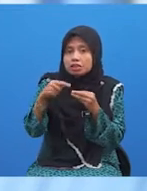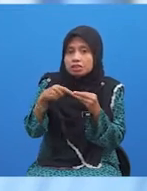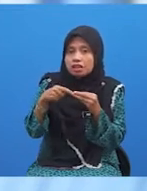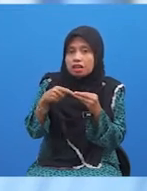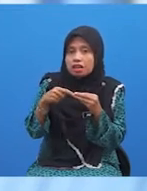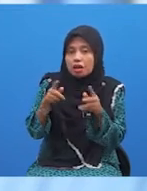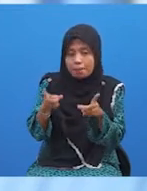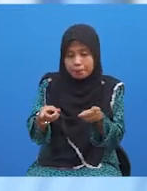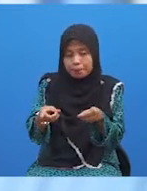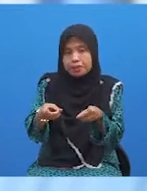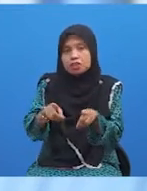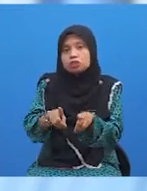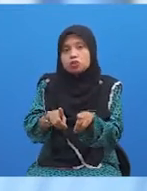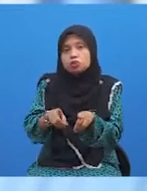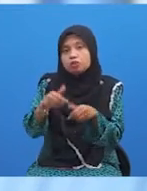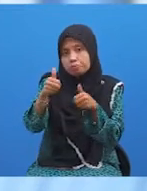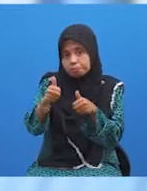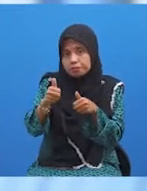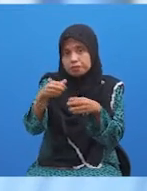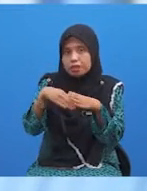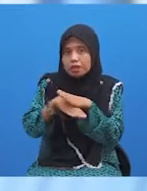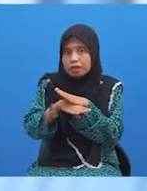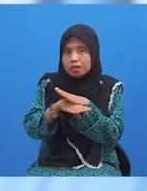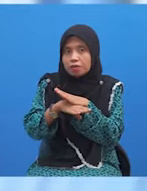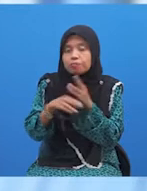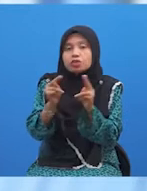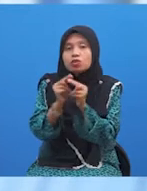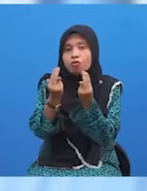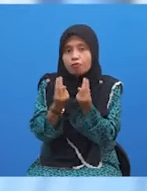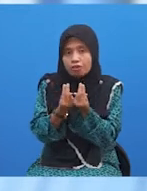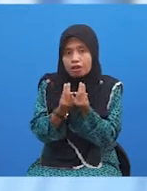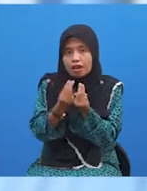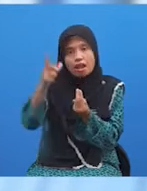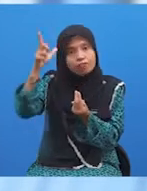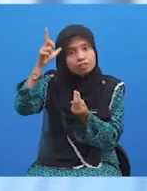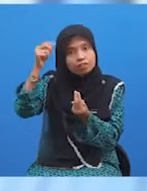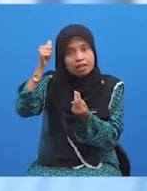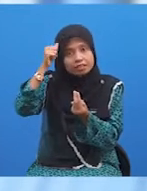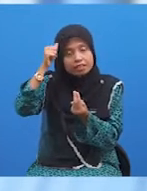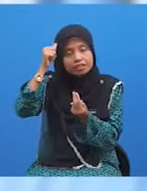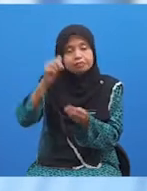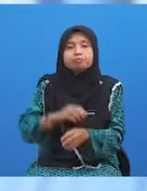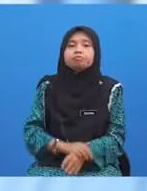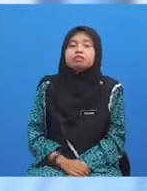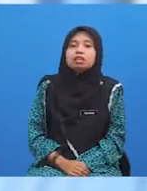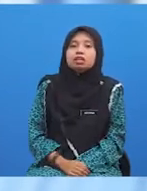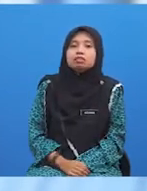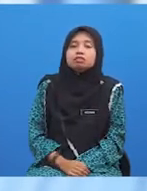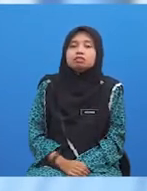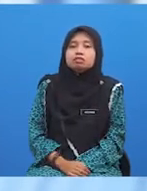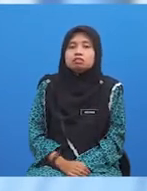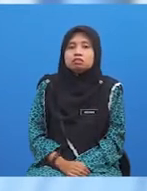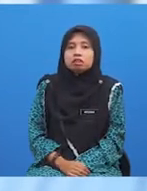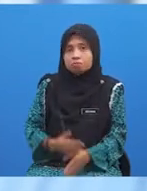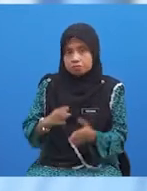mengenai peristiwa menarik yang terdapat dalam novel Lieutenant Adnan Wirabangsa itu